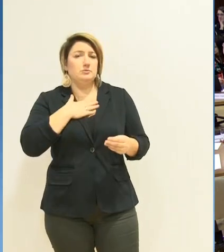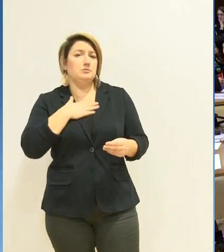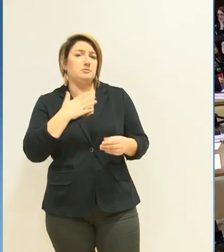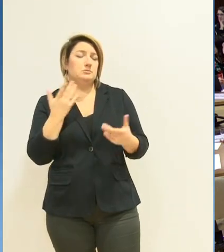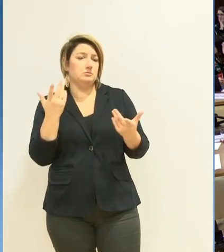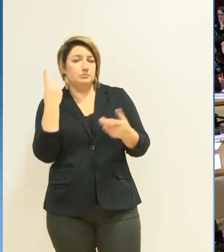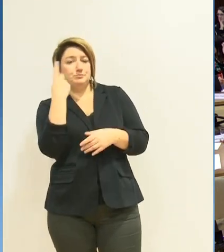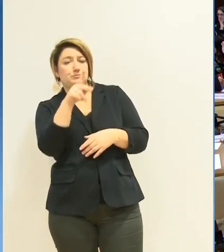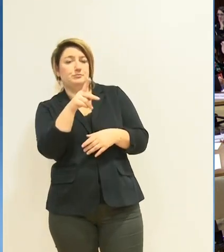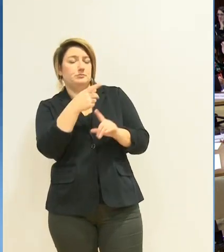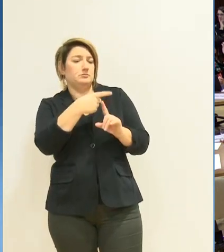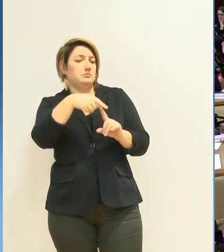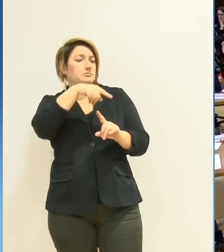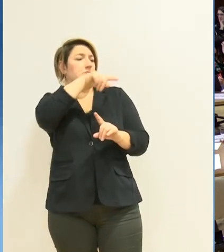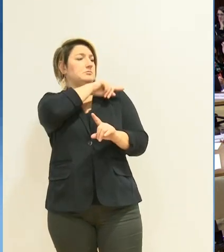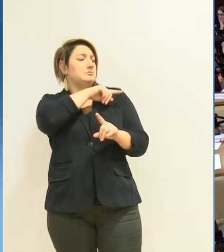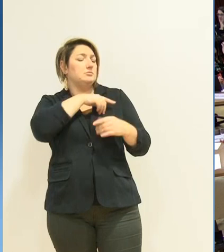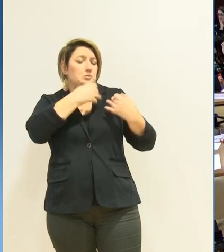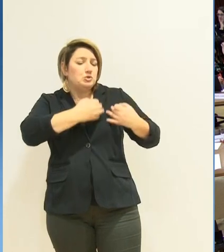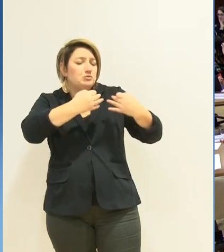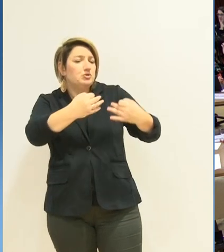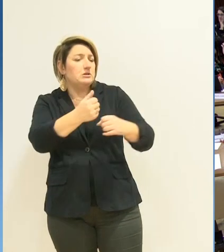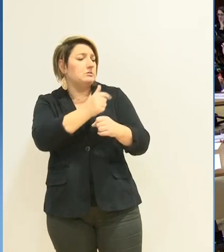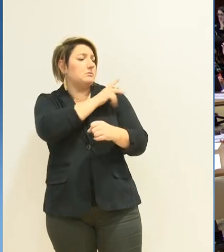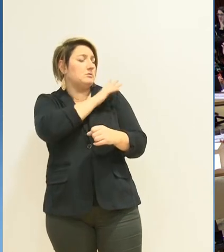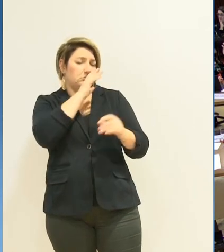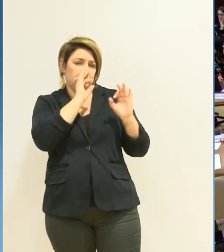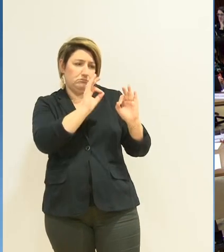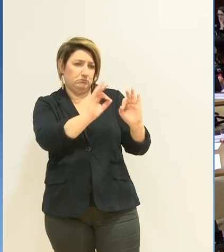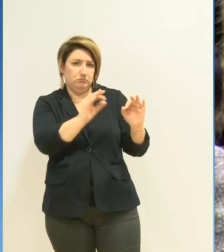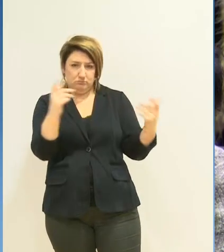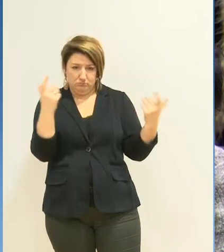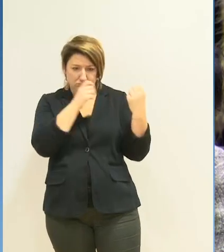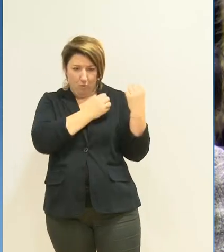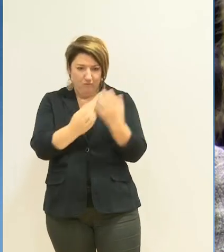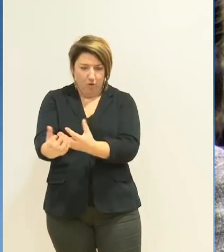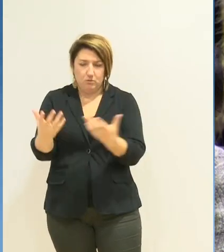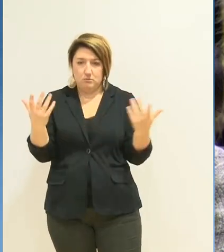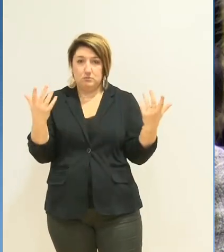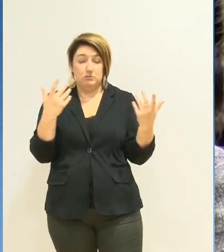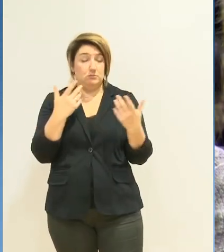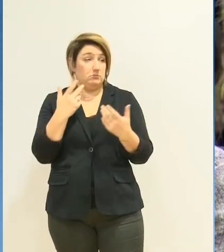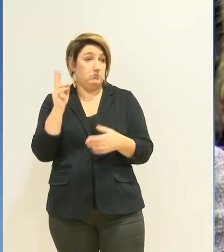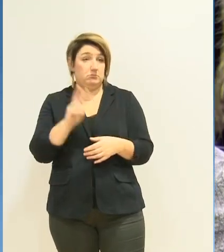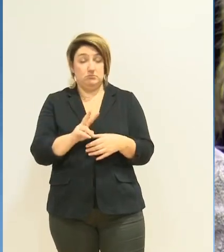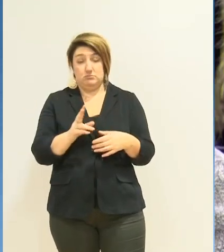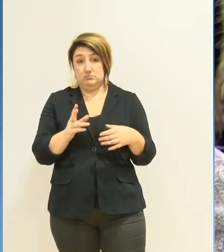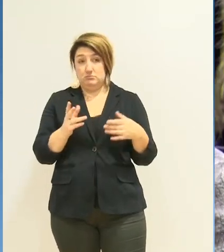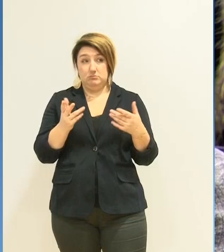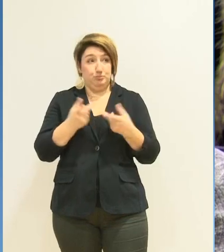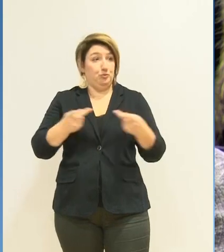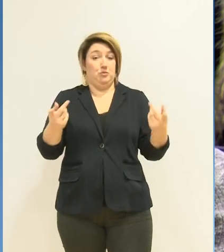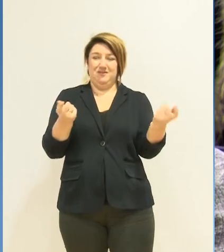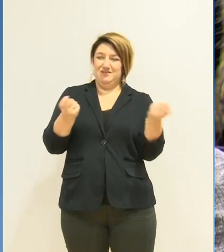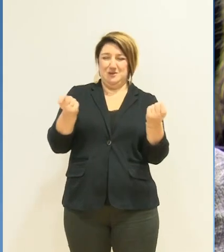des choix opérés par les précédents exercices budgétaires la teneur de ce budget témoigne du fait que la gestion des affaires publiques et de plus en plus ramené à